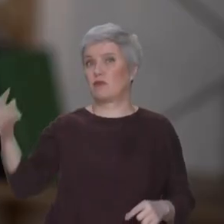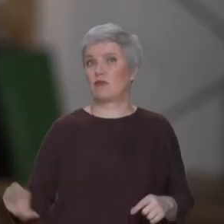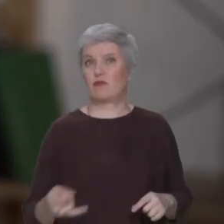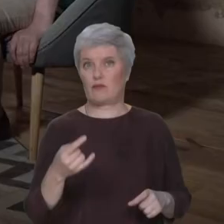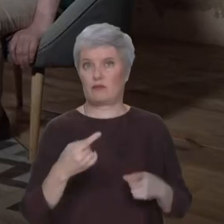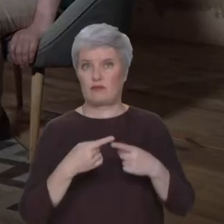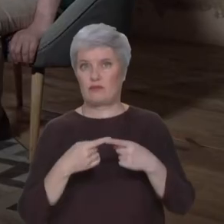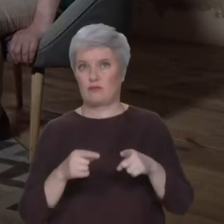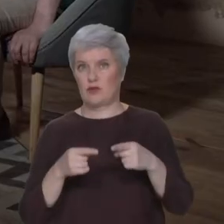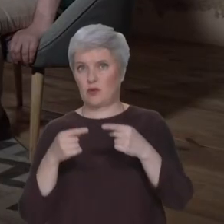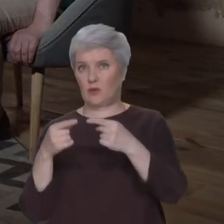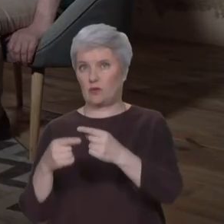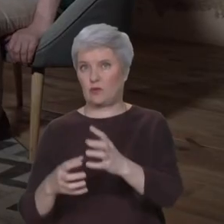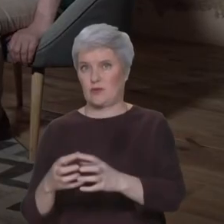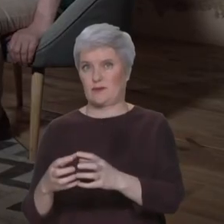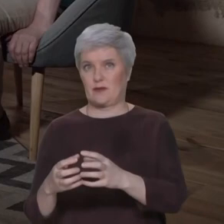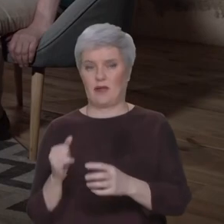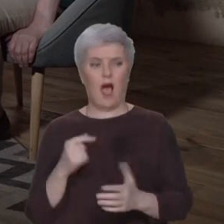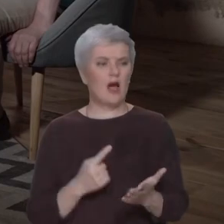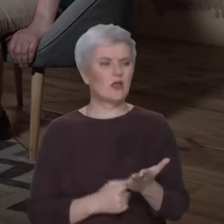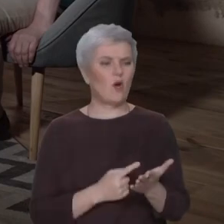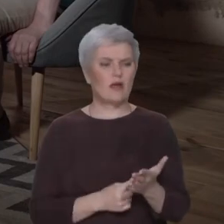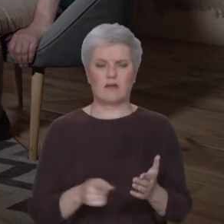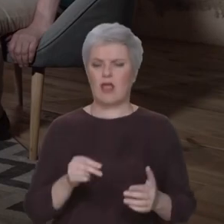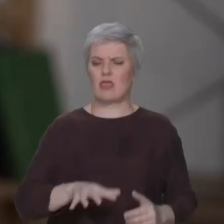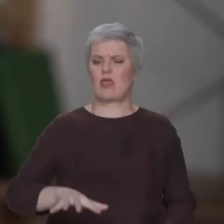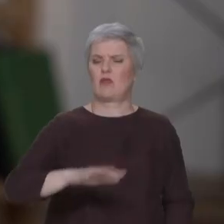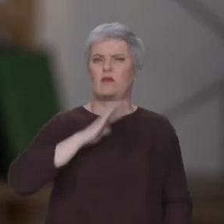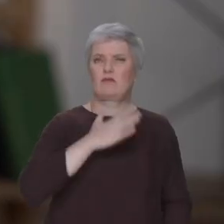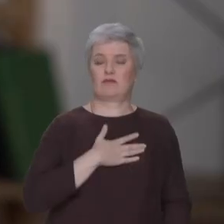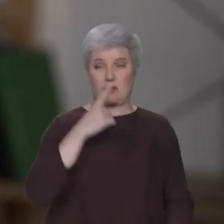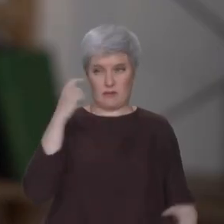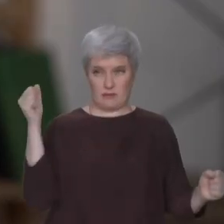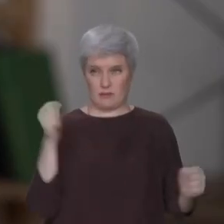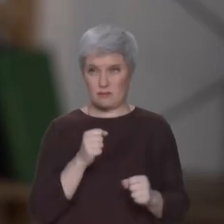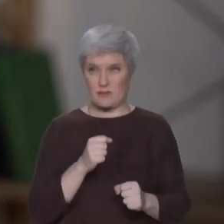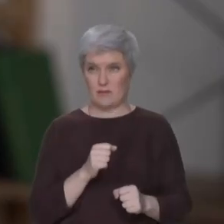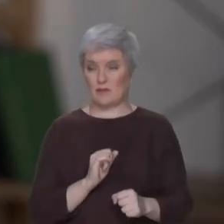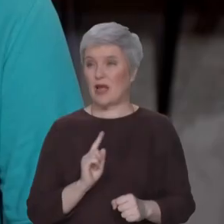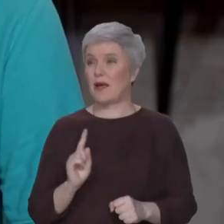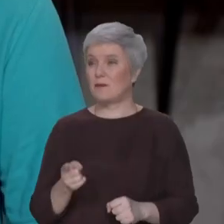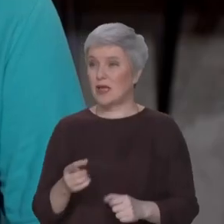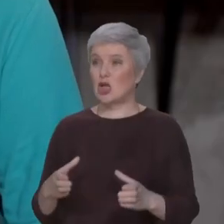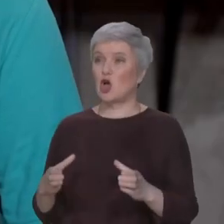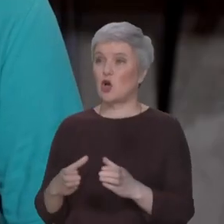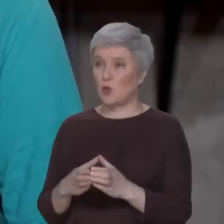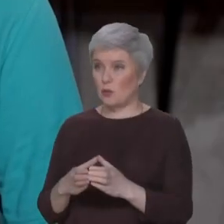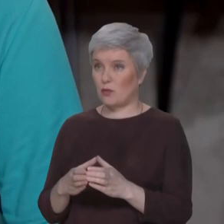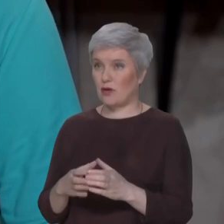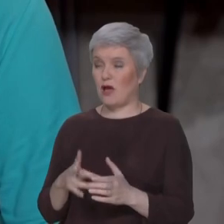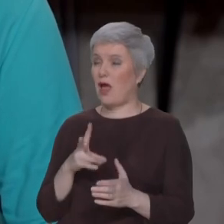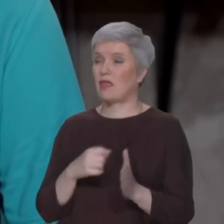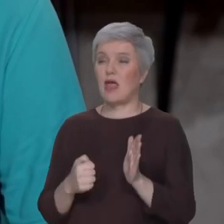доводити, що якісь території є ісконно їхніми, це маячня. Тобто перша група До першої групи ви